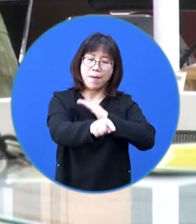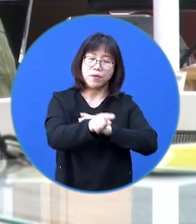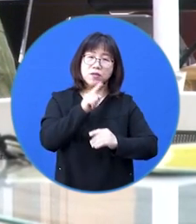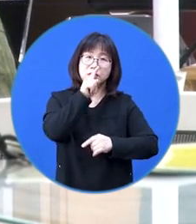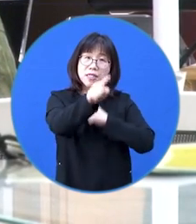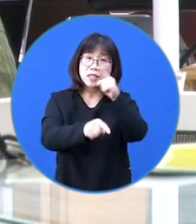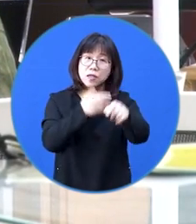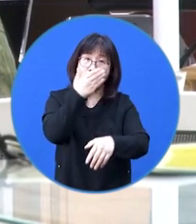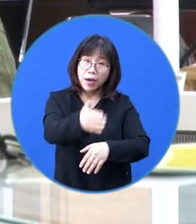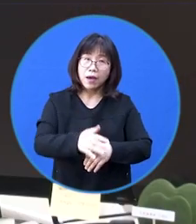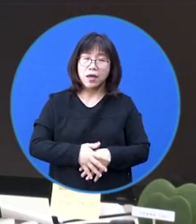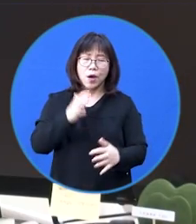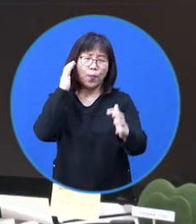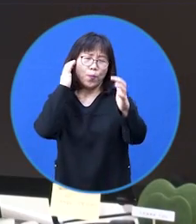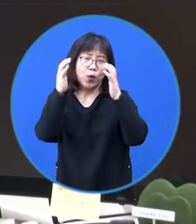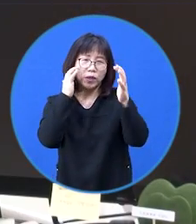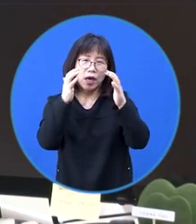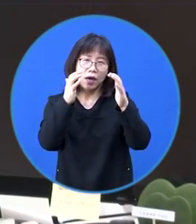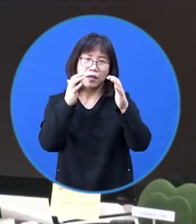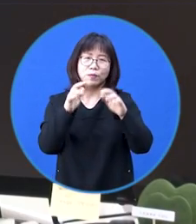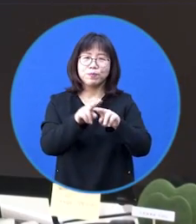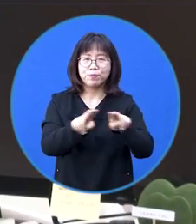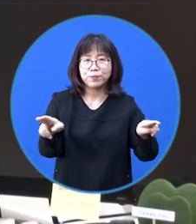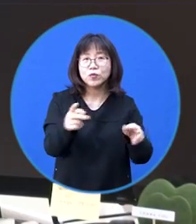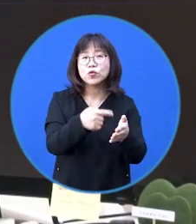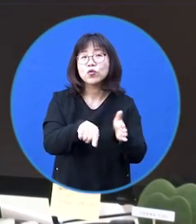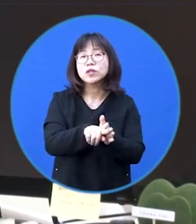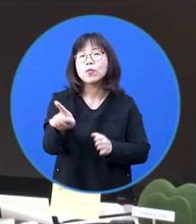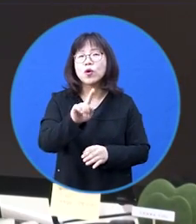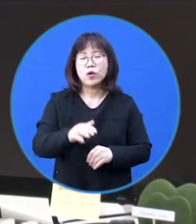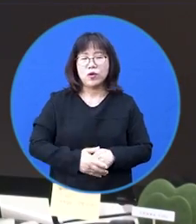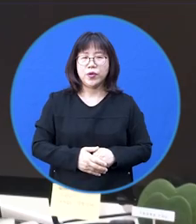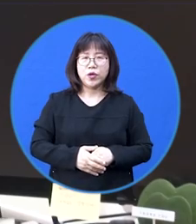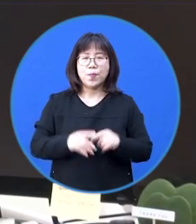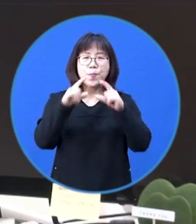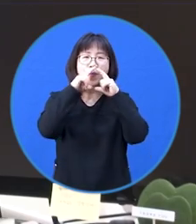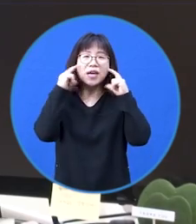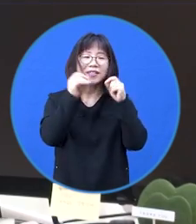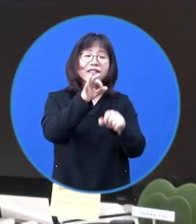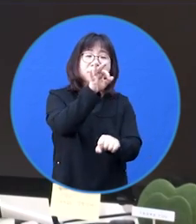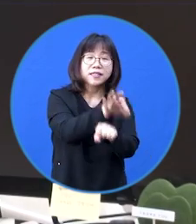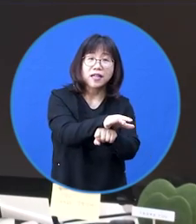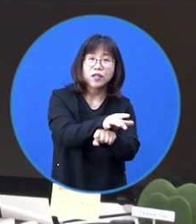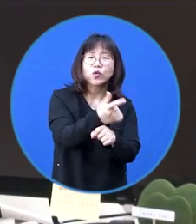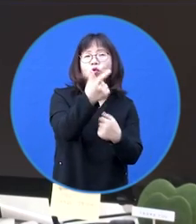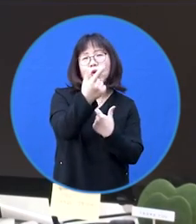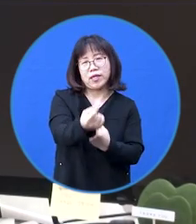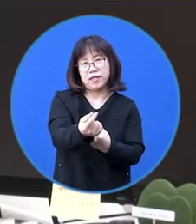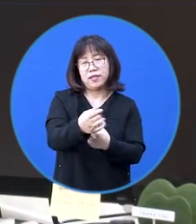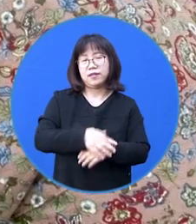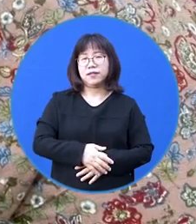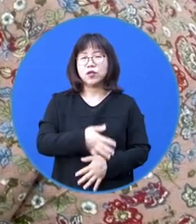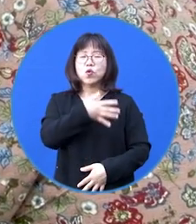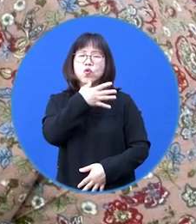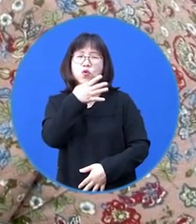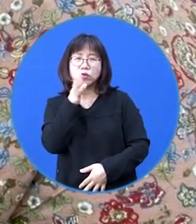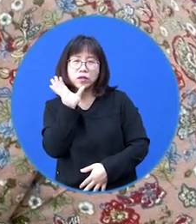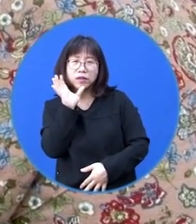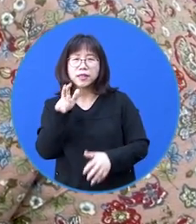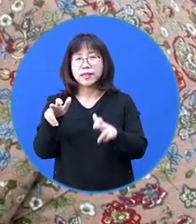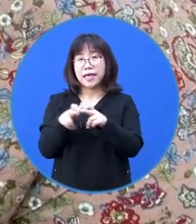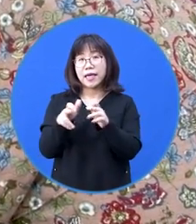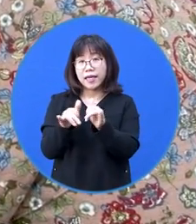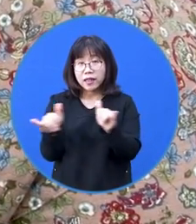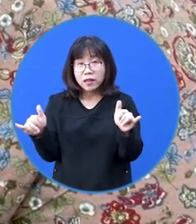됩니다 혼잡을 피하기 위해 공적 마스크 구매 방식과 같은 우 일제 로 운영됩니다 혼자사는